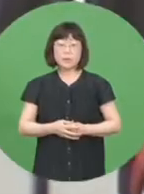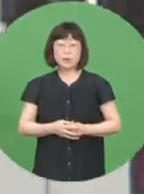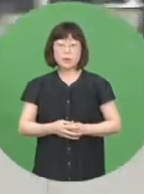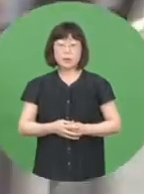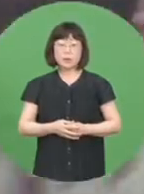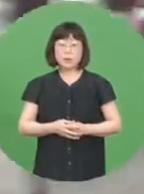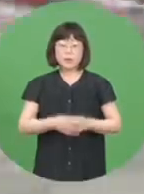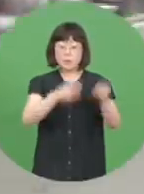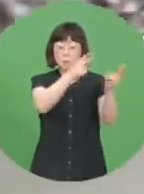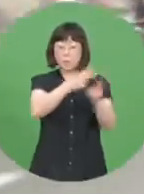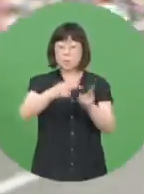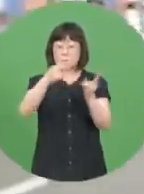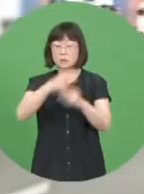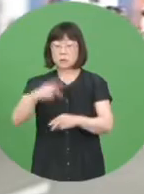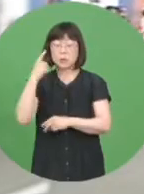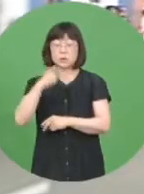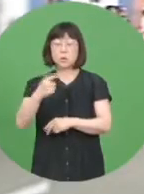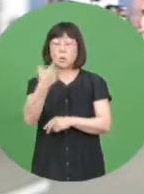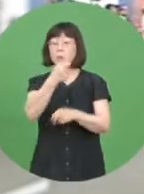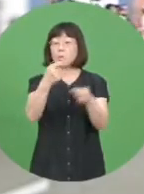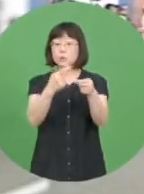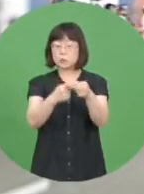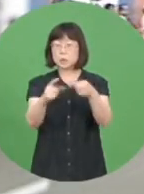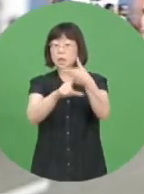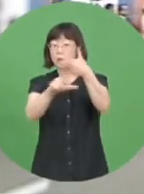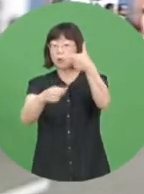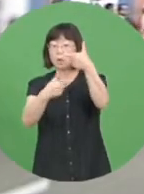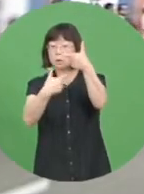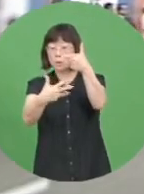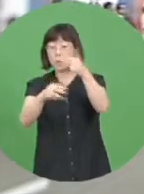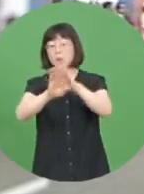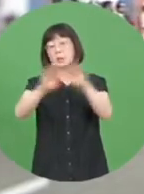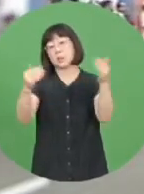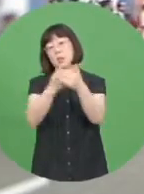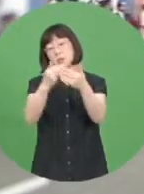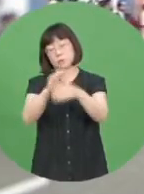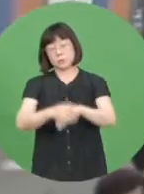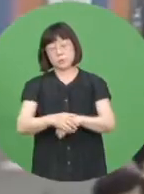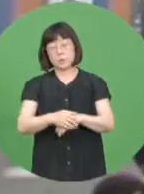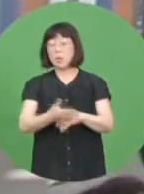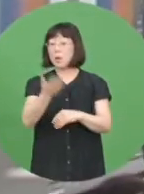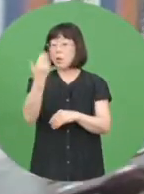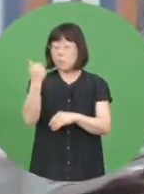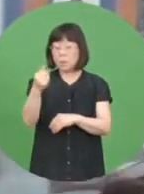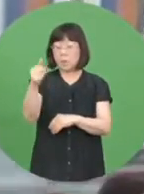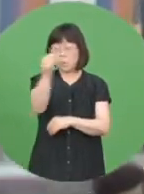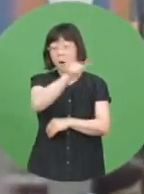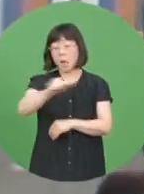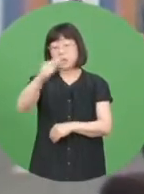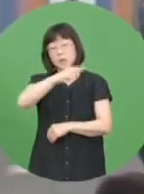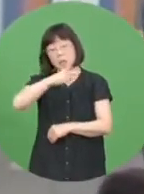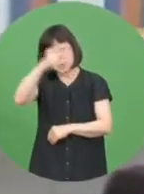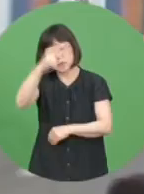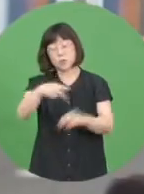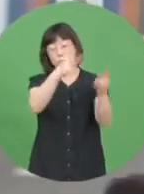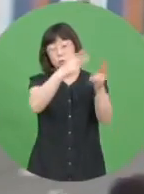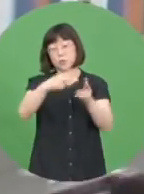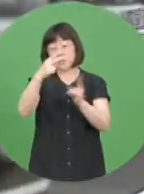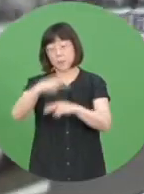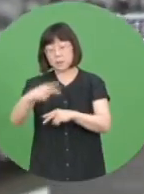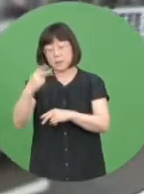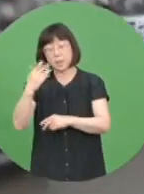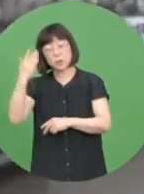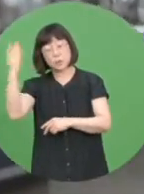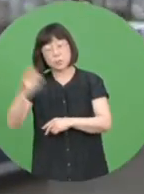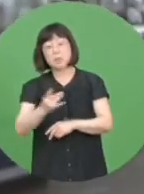大鳴門橋は昭和60年6月8日に開通。当時は東洋一の吊り橋で夢の架け